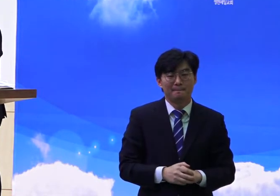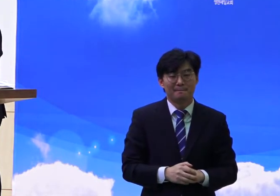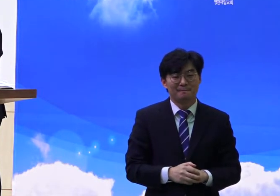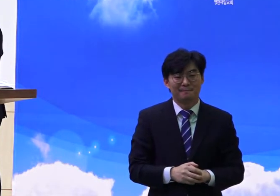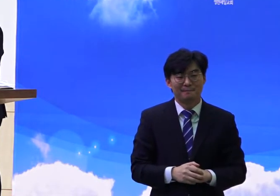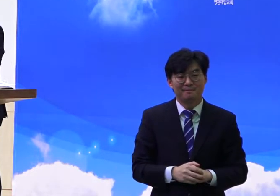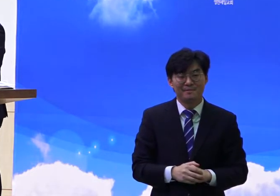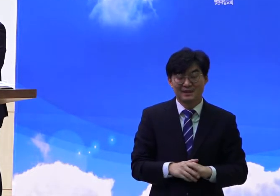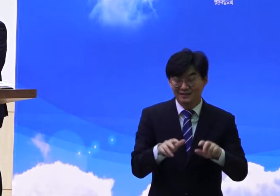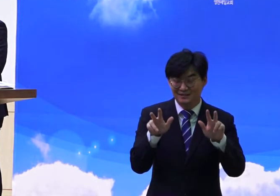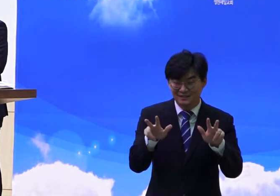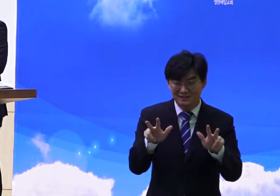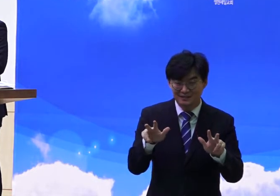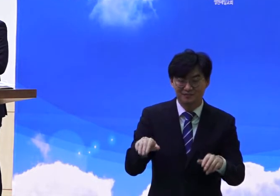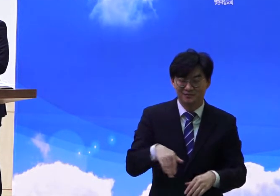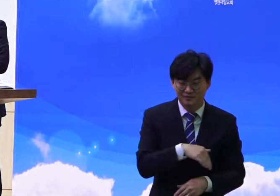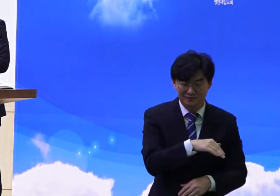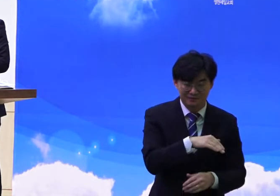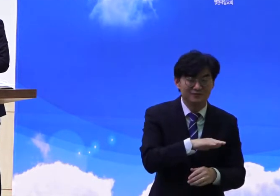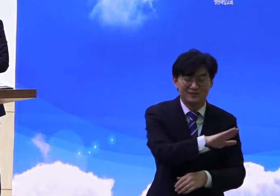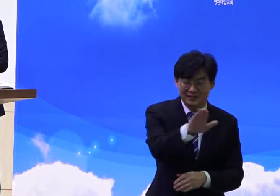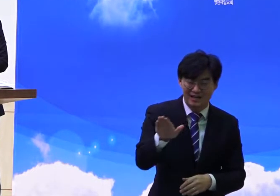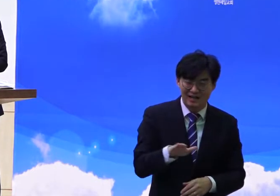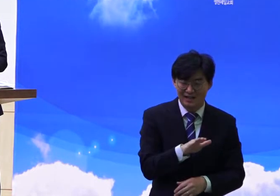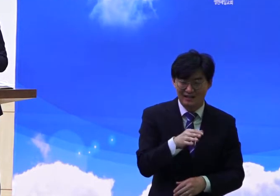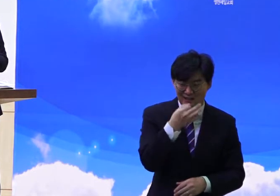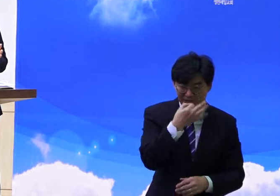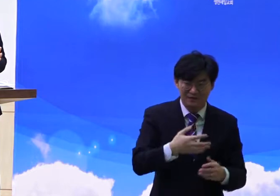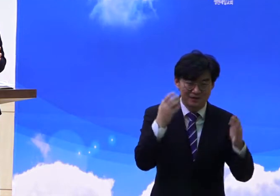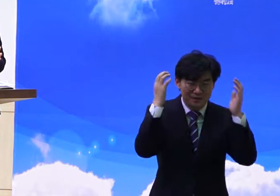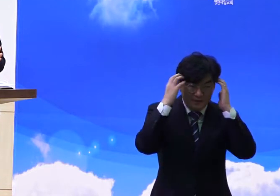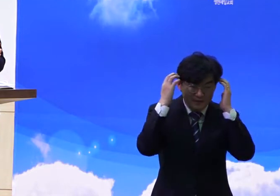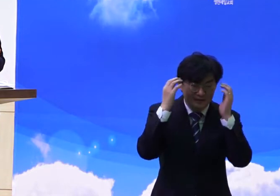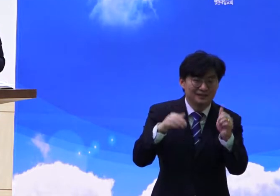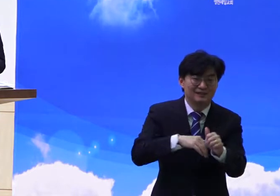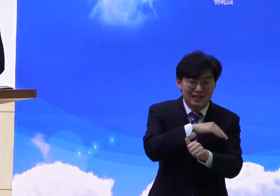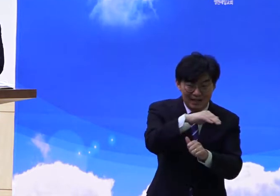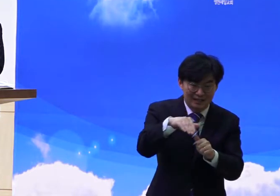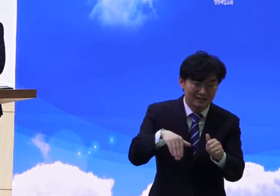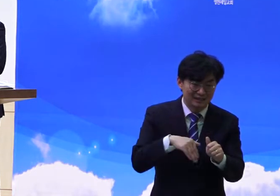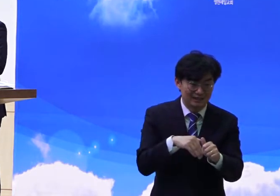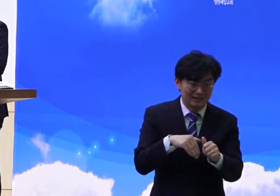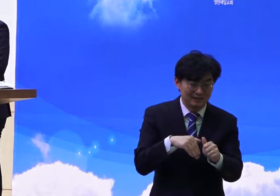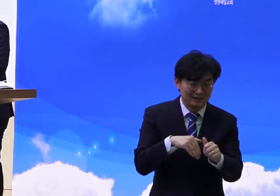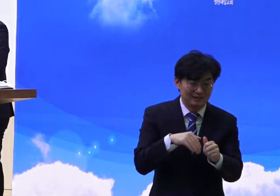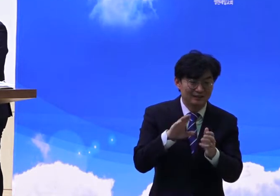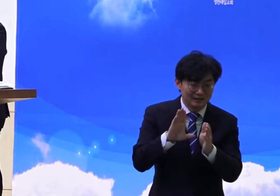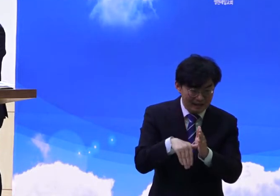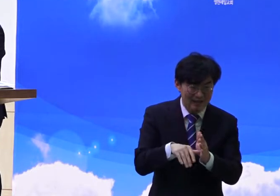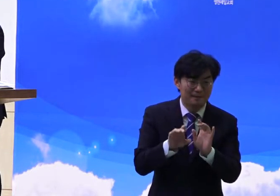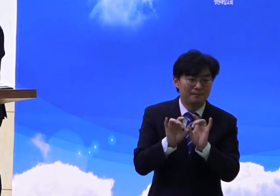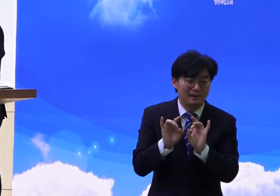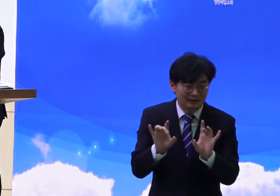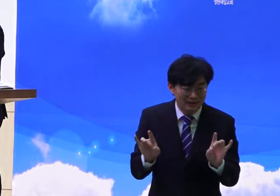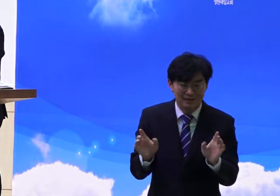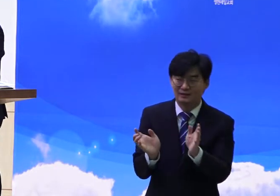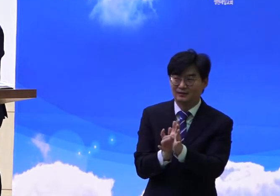여러분, 우리의 위기의 상황뿐 아니라 모든 상황에서 우리는 예수님을 바라보아야